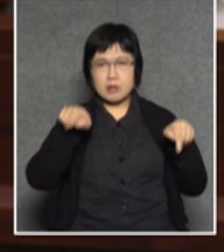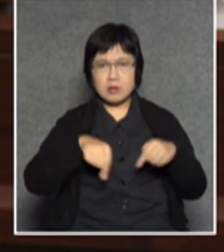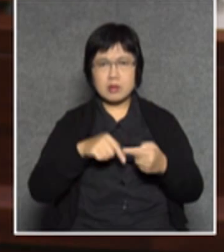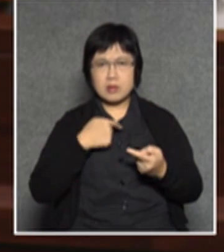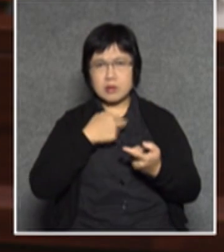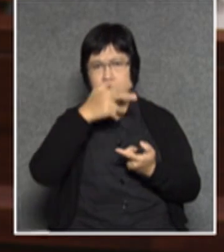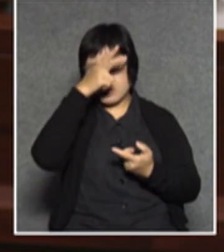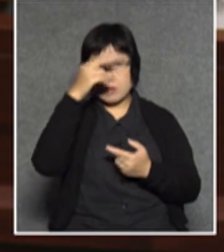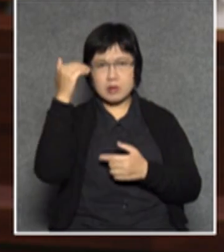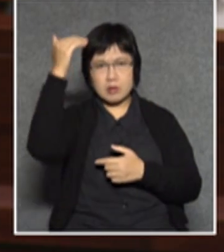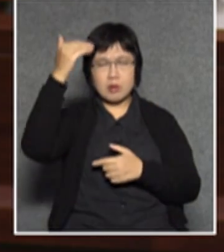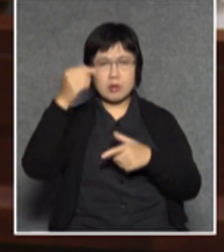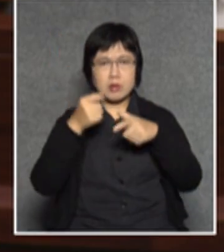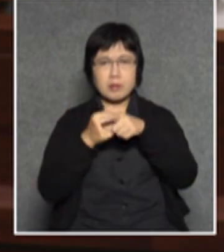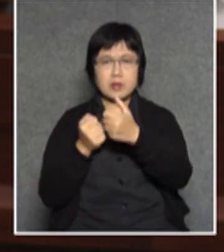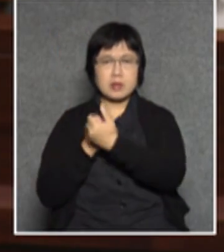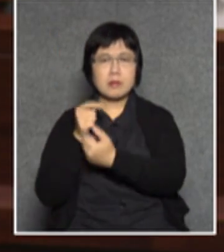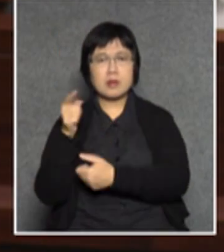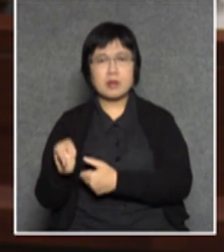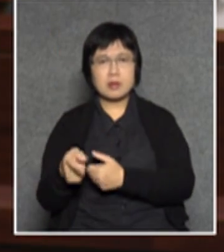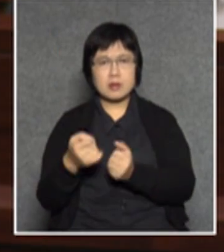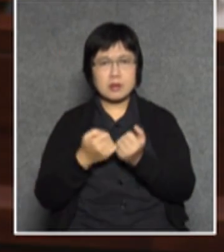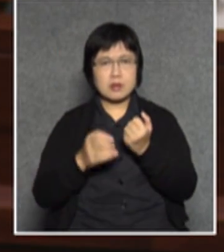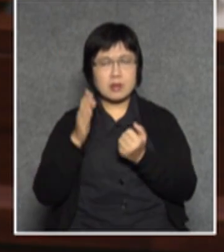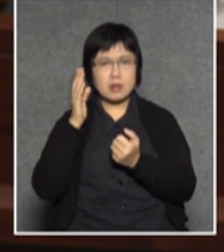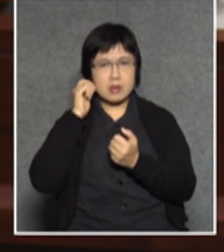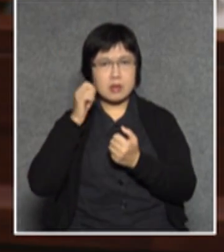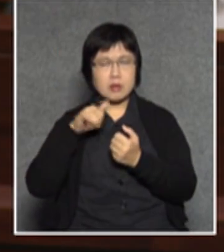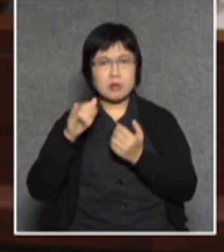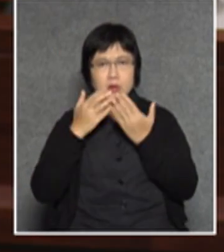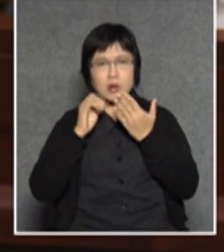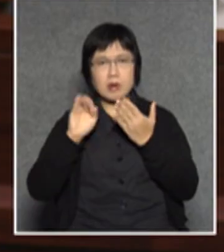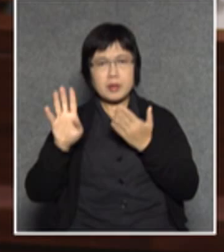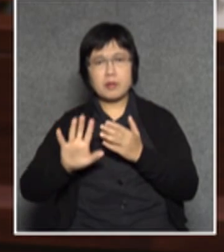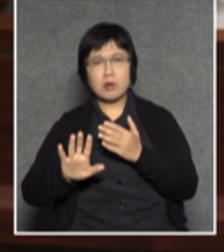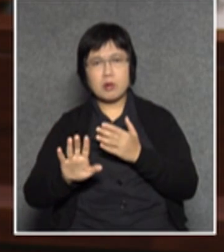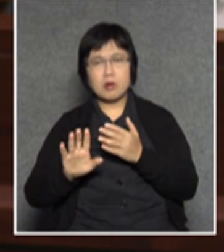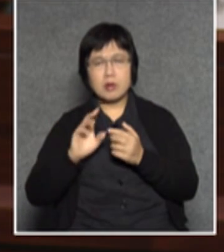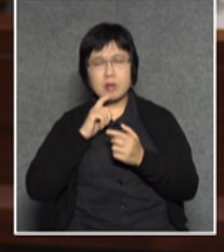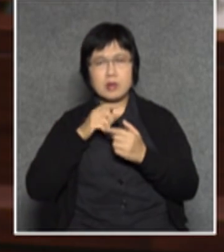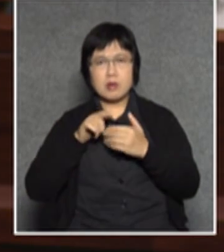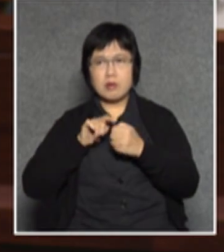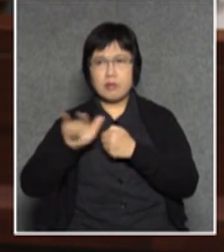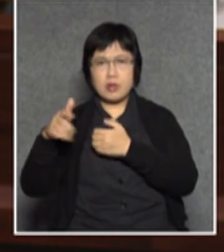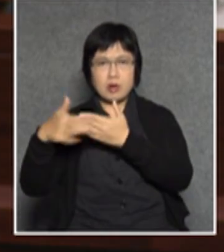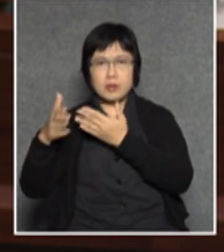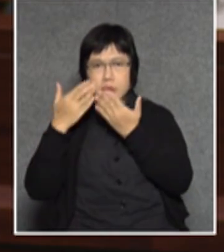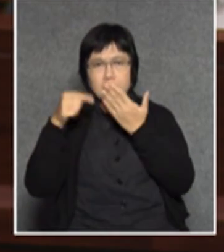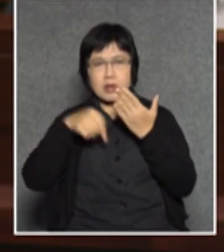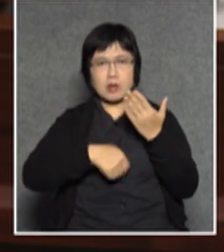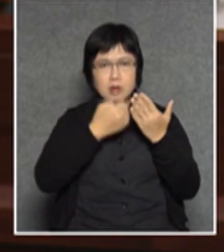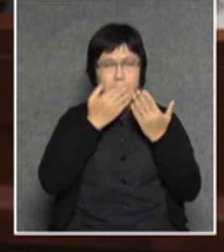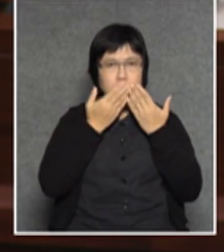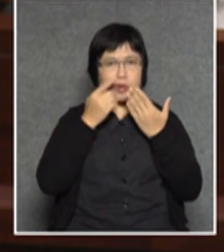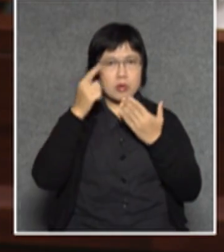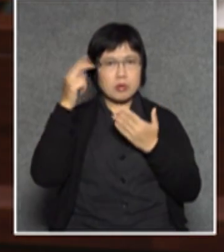高級公務員支持你啲仔女唔好去讀 IB， 唔好去留學留港讀你啲通識科呢？因為我知道你教